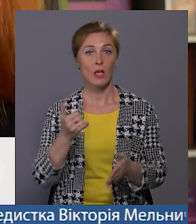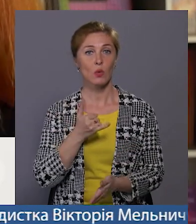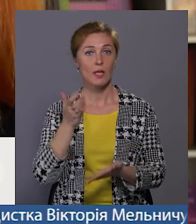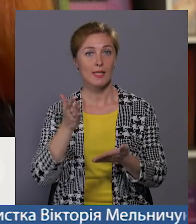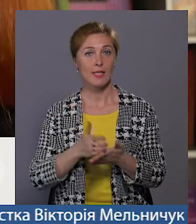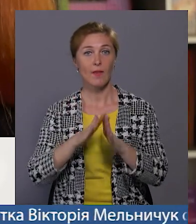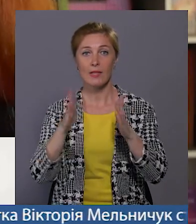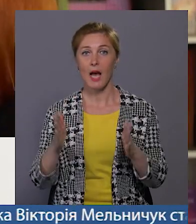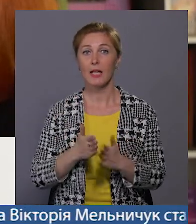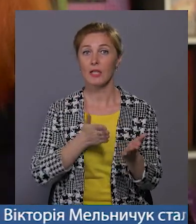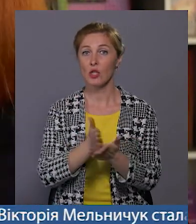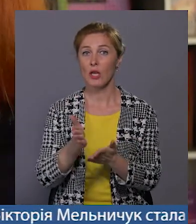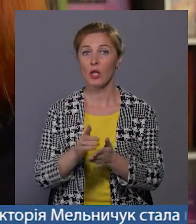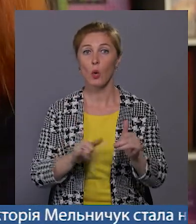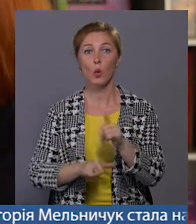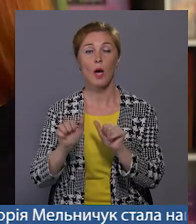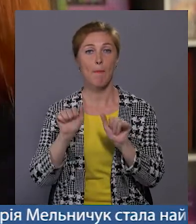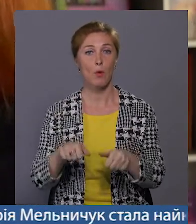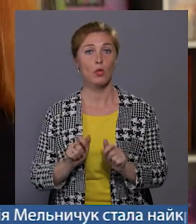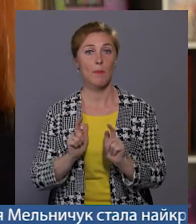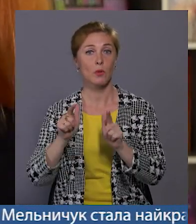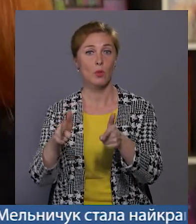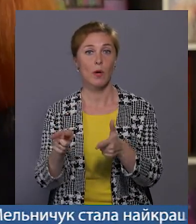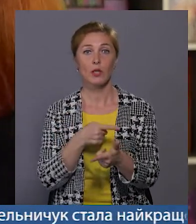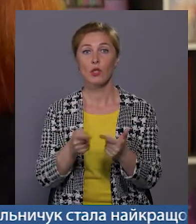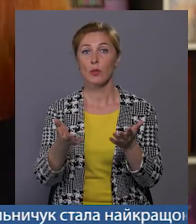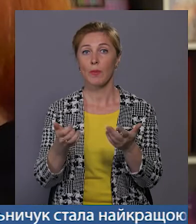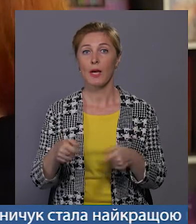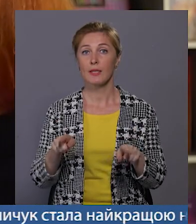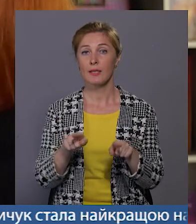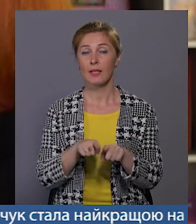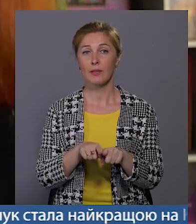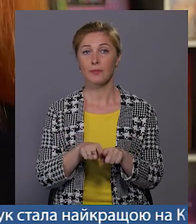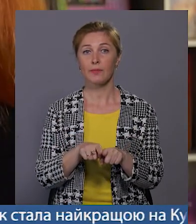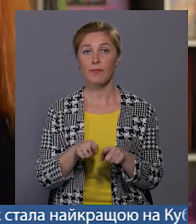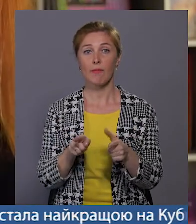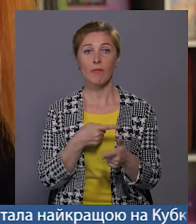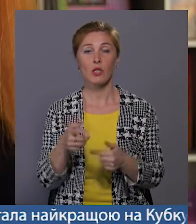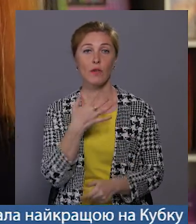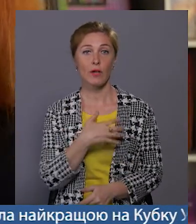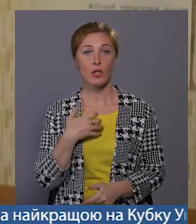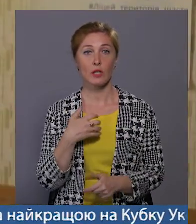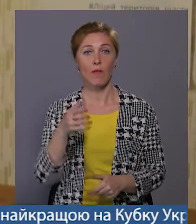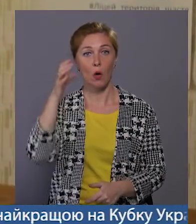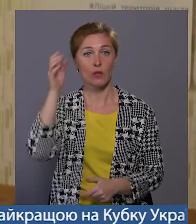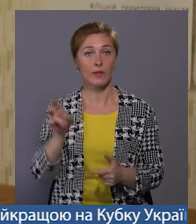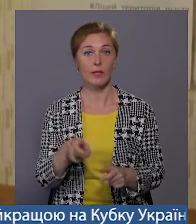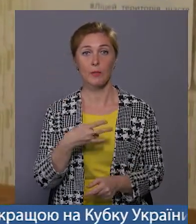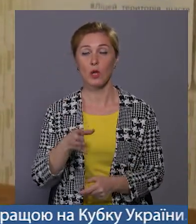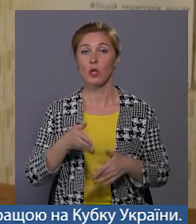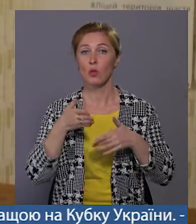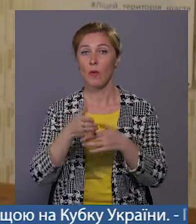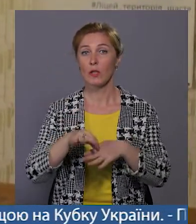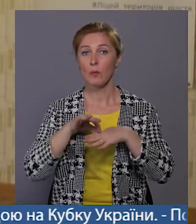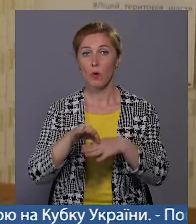взагалі шляхи, куди можна йти у вищі навчальні заклади, чи брати так званий gap year, чи можливо взагалі освіта не потрібна. Допомагатимуть